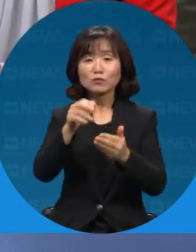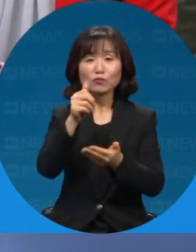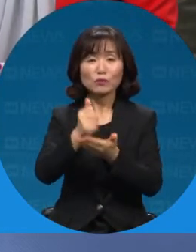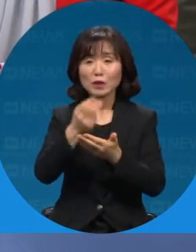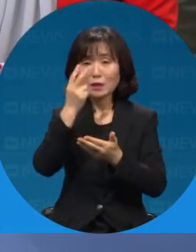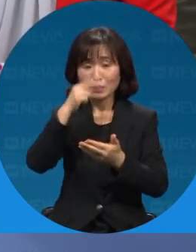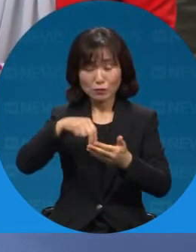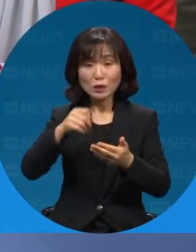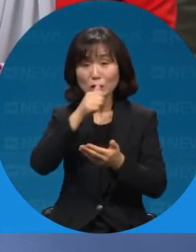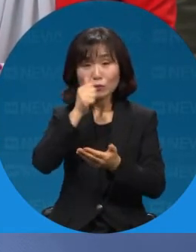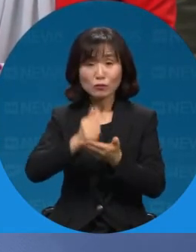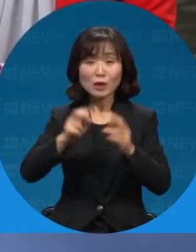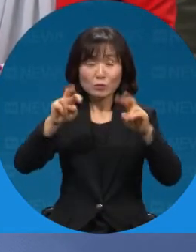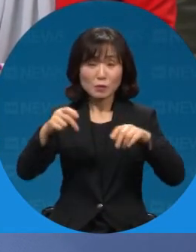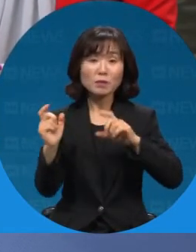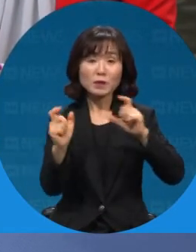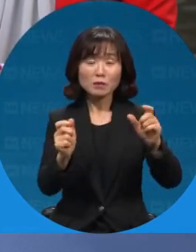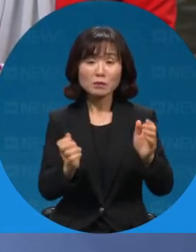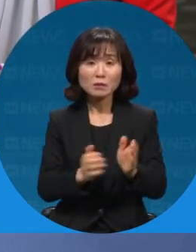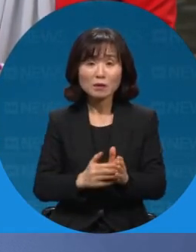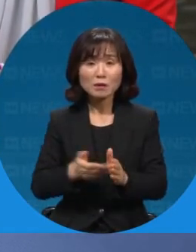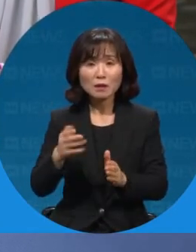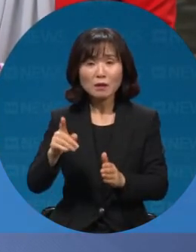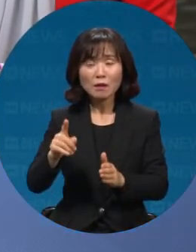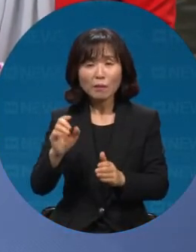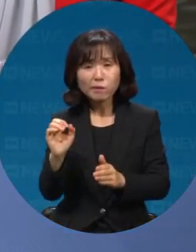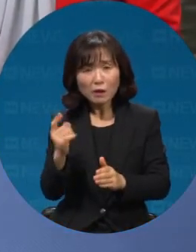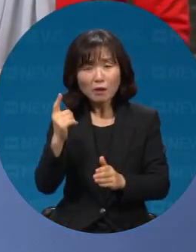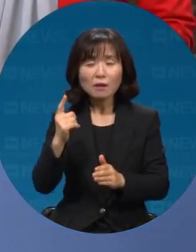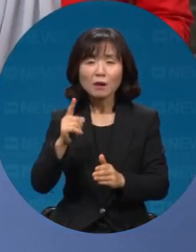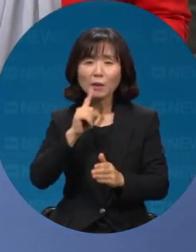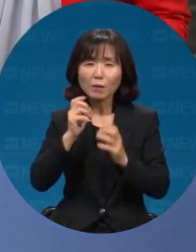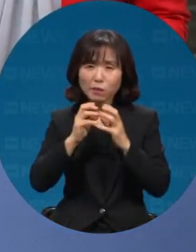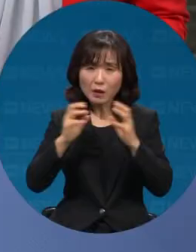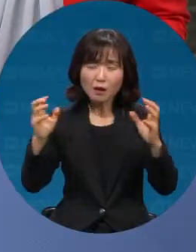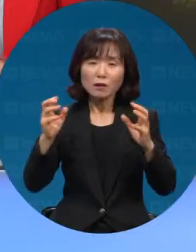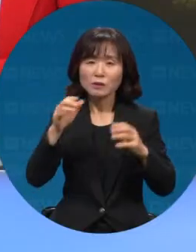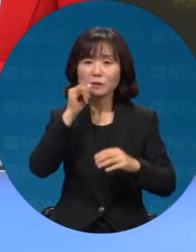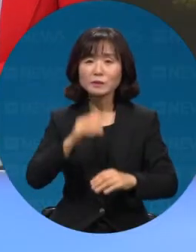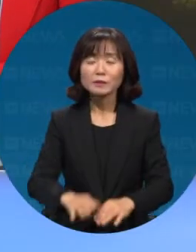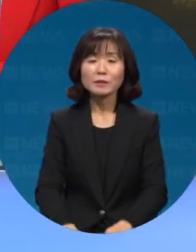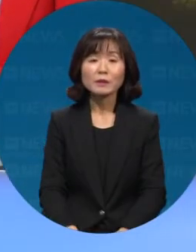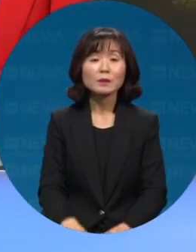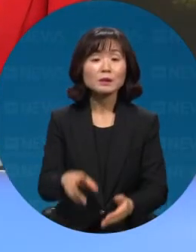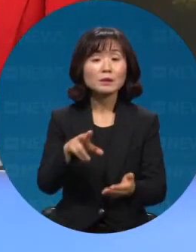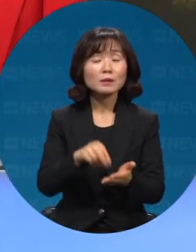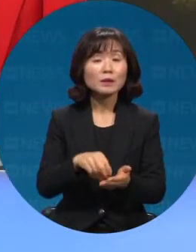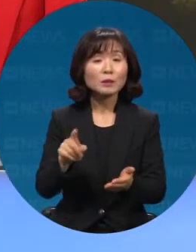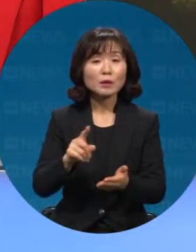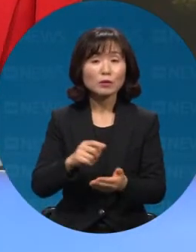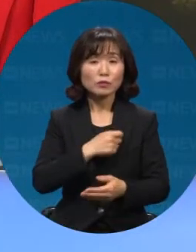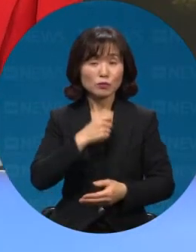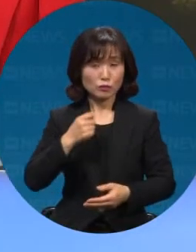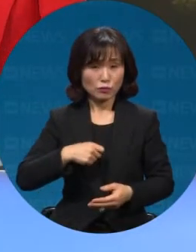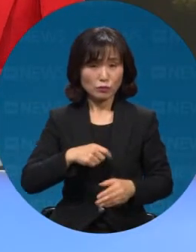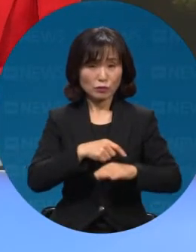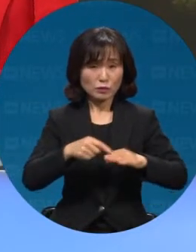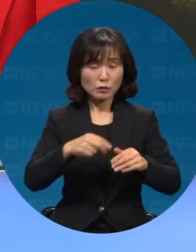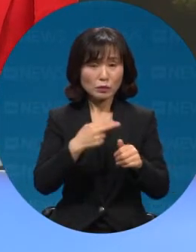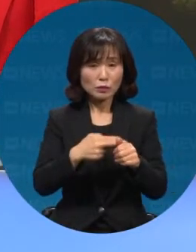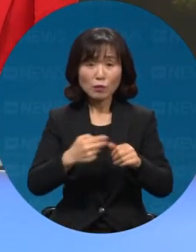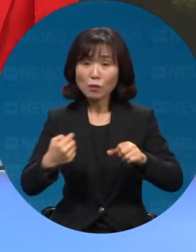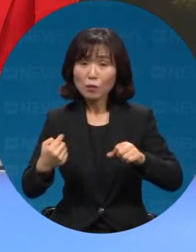이미 정부의 무자비한 4차 수사가 크게 논란에 사고 있습니다 음 그런데 지금 문제는 사실 중국인 교수 차례